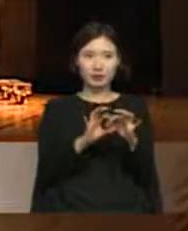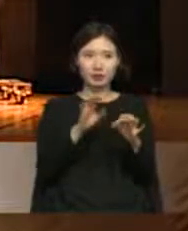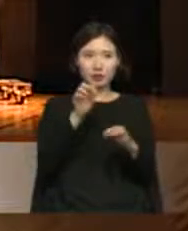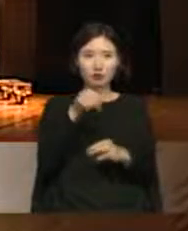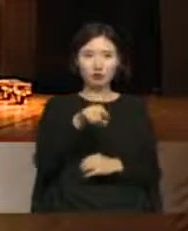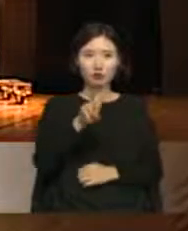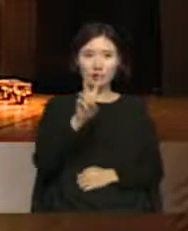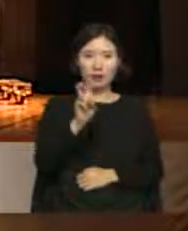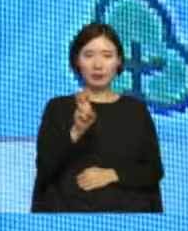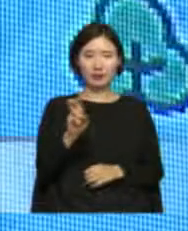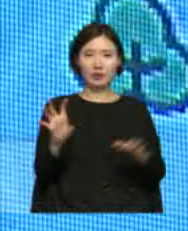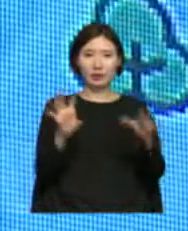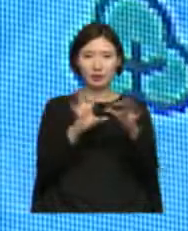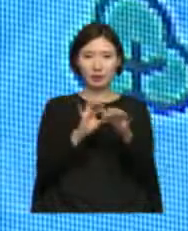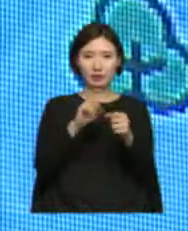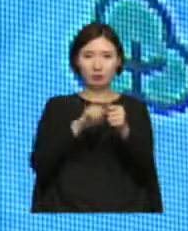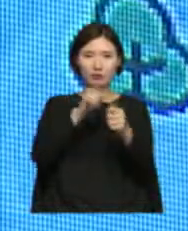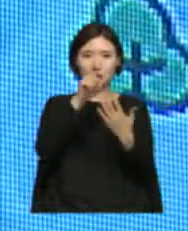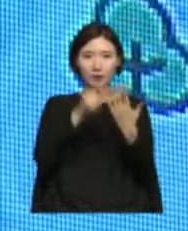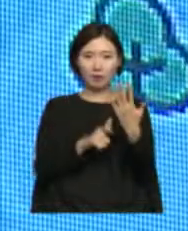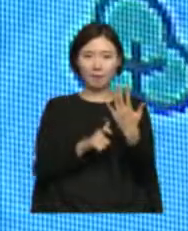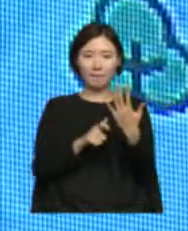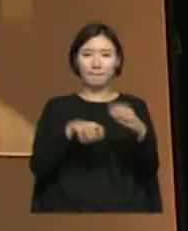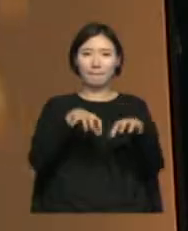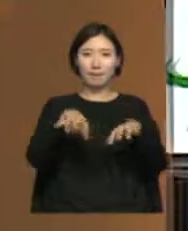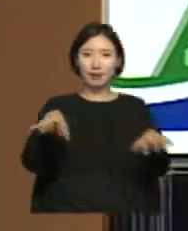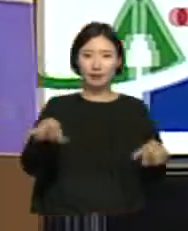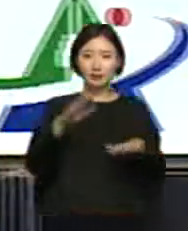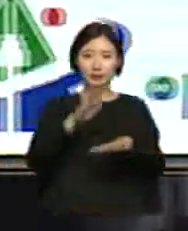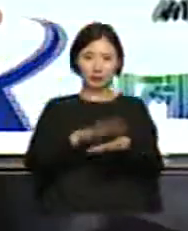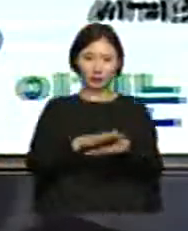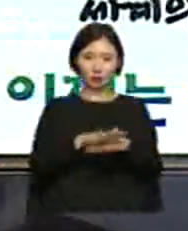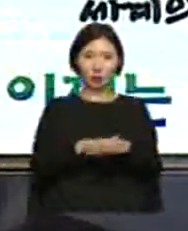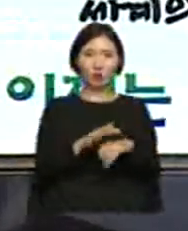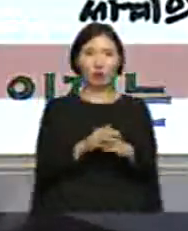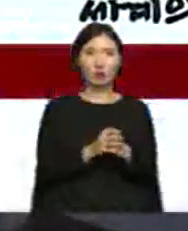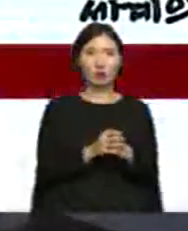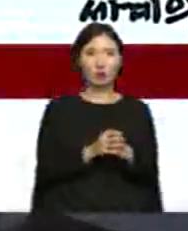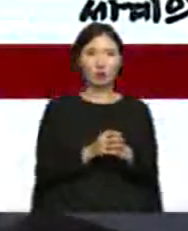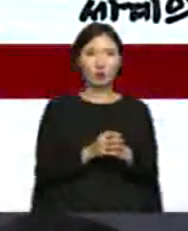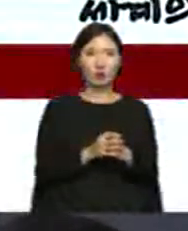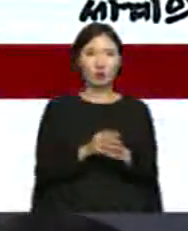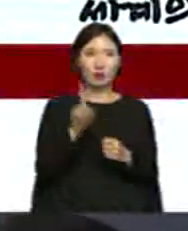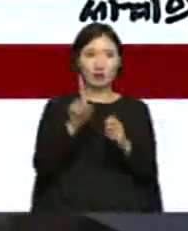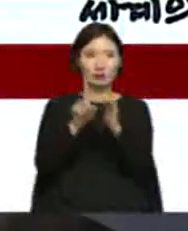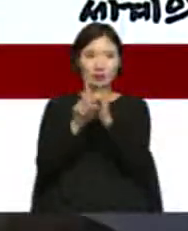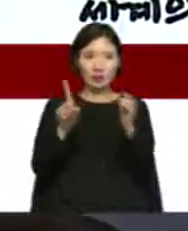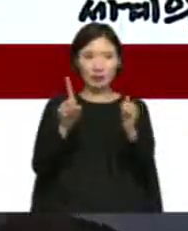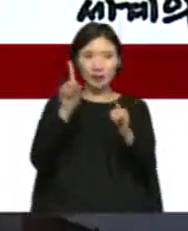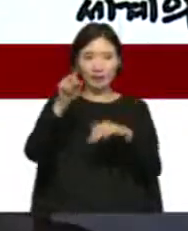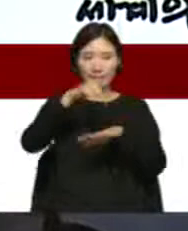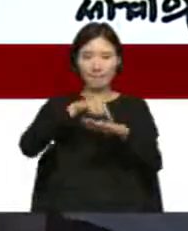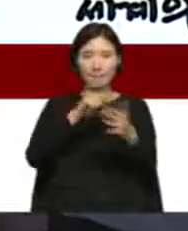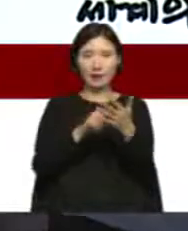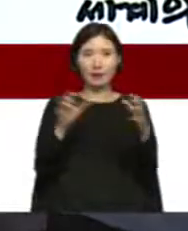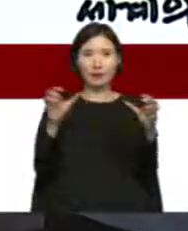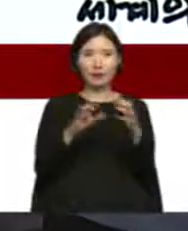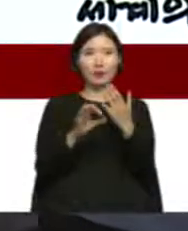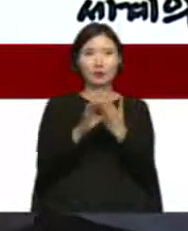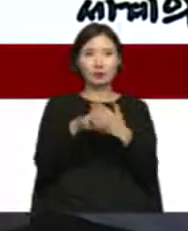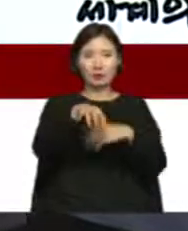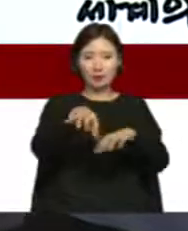프로젝트의 일환으로 제작된 마을 지도입니다. 한 사람과 한 마음이 모아지면